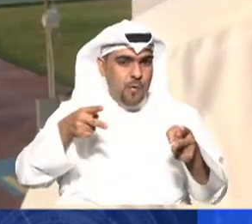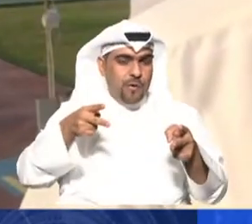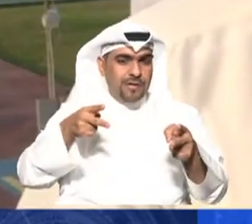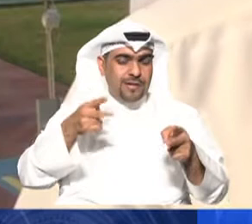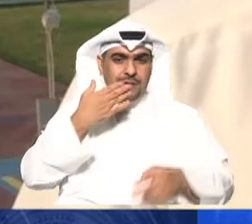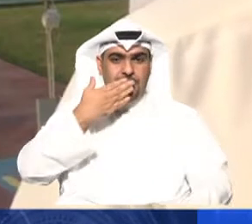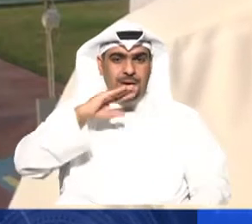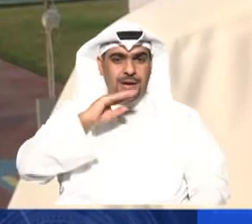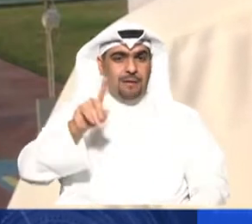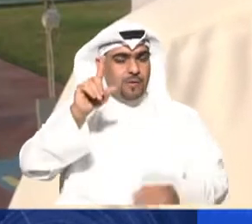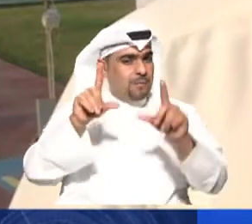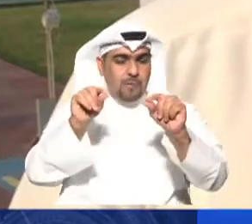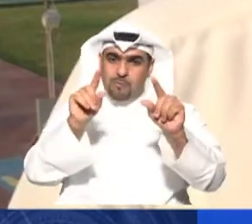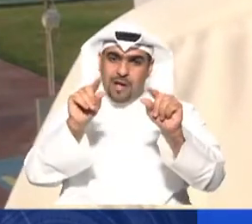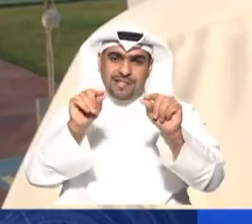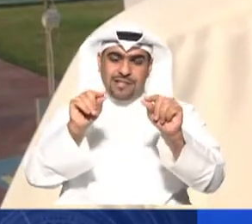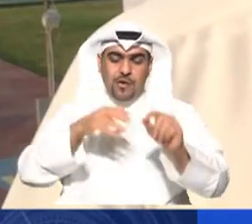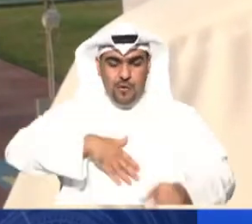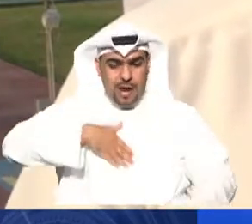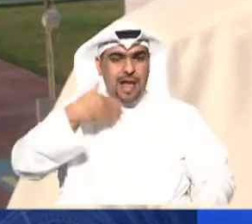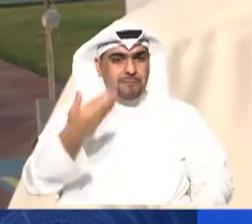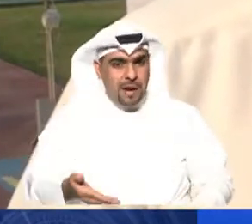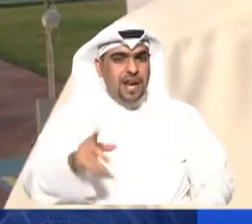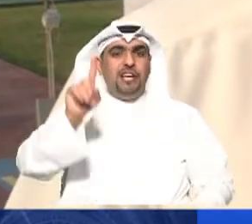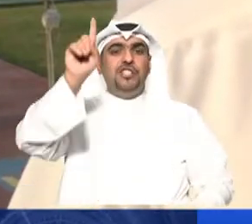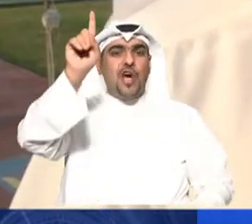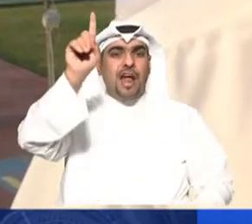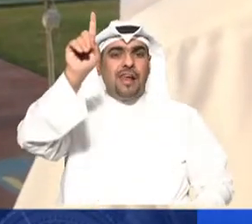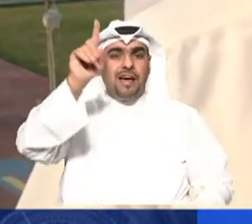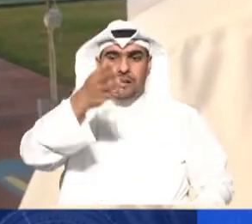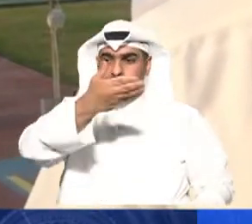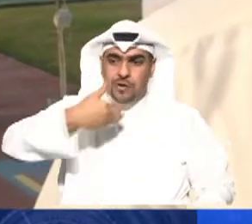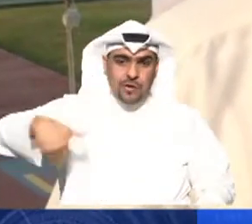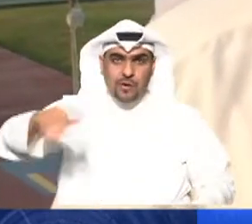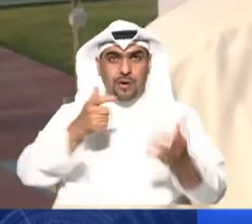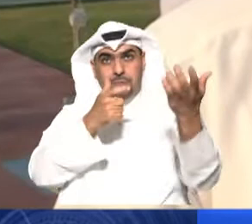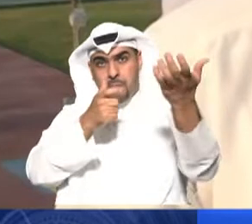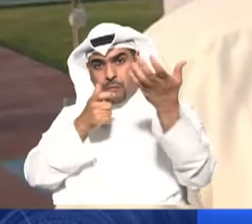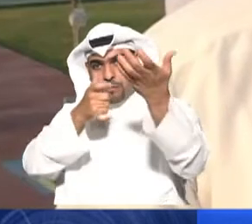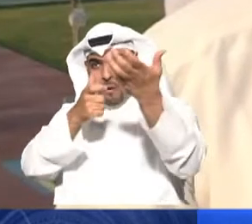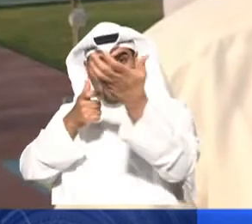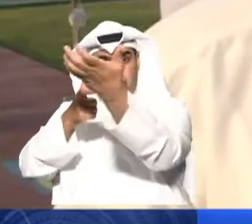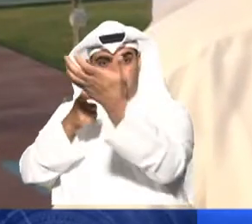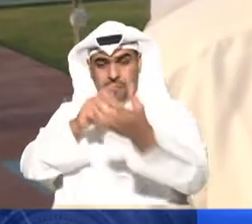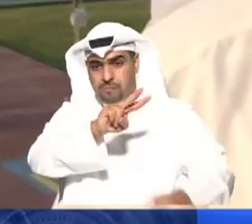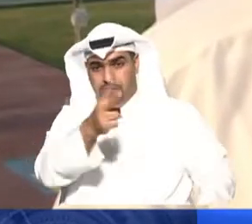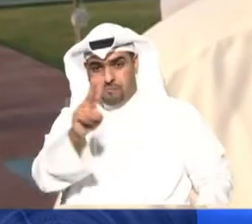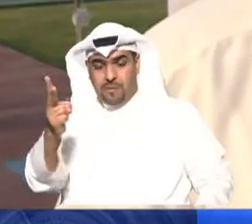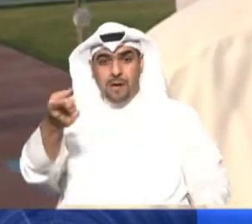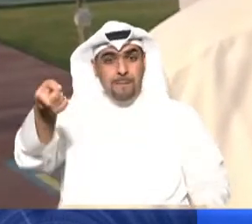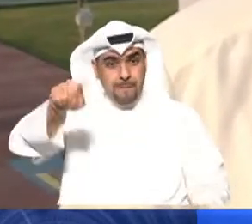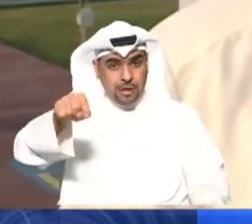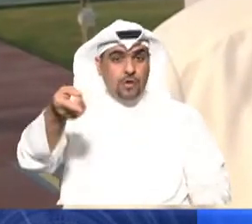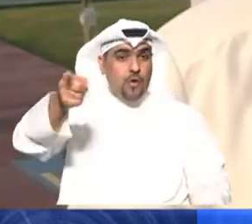كعادتهم، ونتمنى إن شاء الله لأخوانهم رماة سكيت بكرة وبعد بكرة إن شاء الله أيضا يحققون